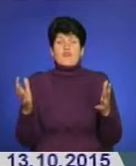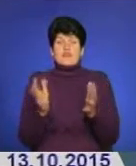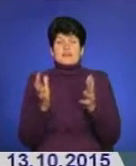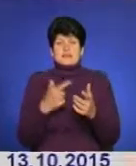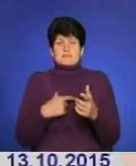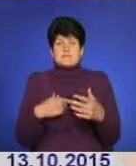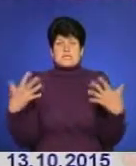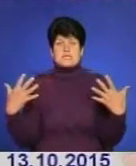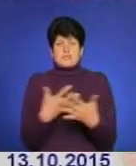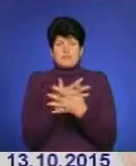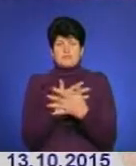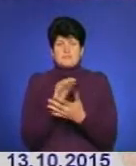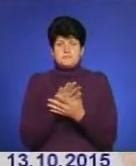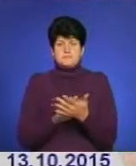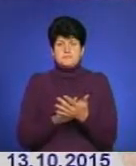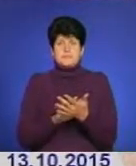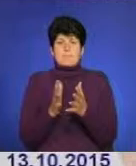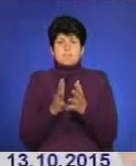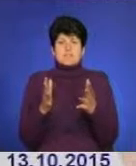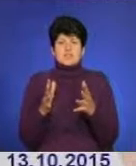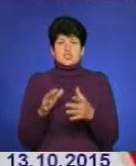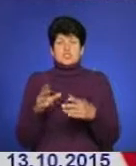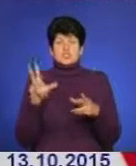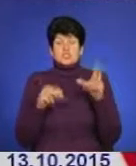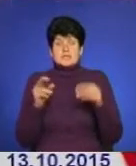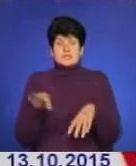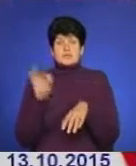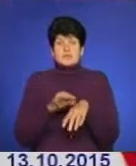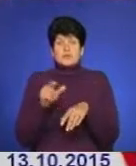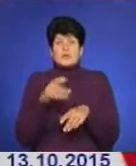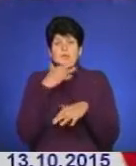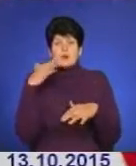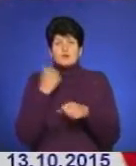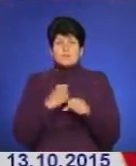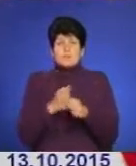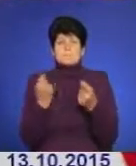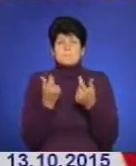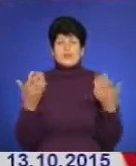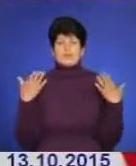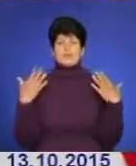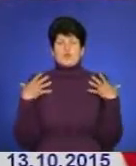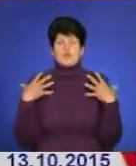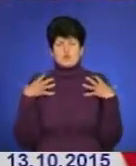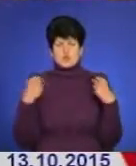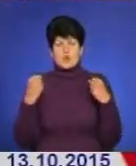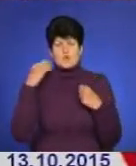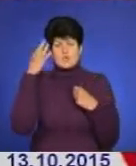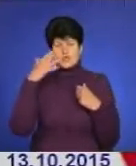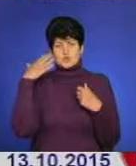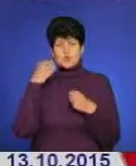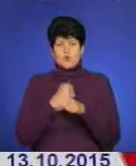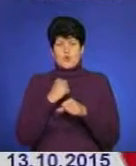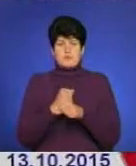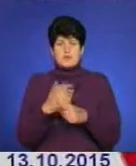сюжеті. Більше шансів захворіти у людей, які багато працюють і мало відпочивають. Здоровий сон робить організм